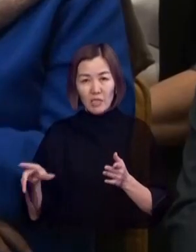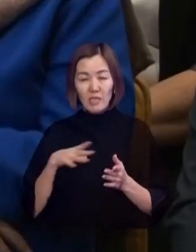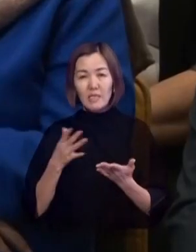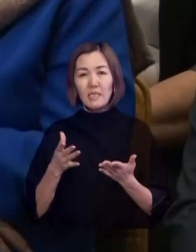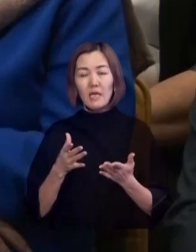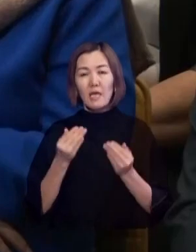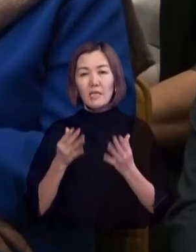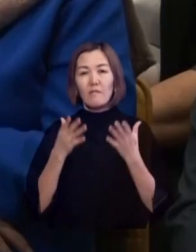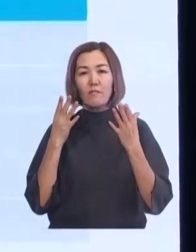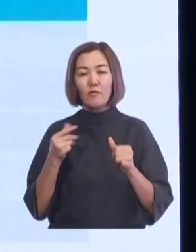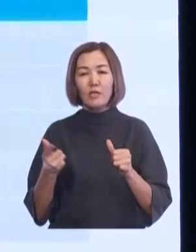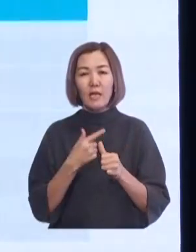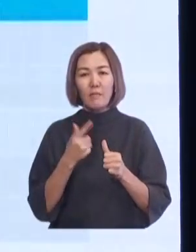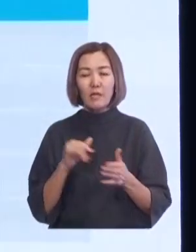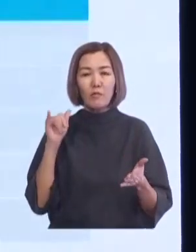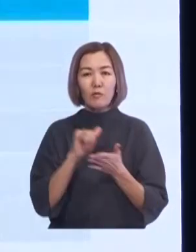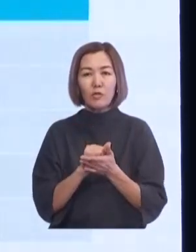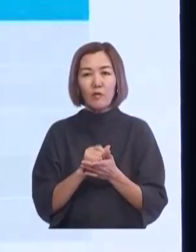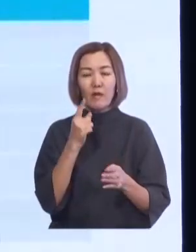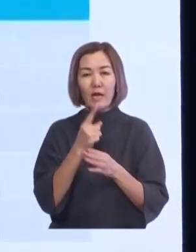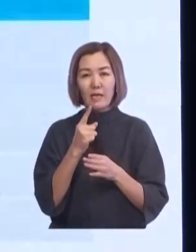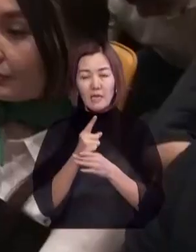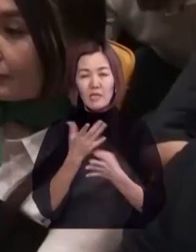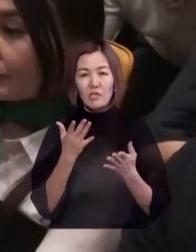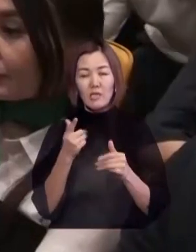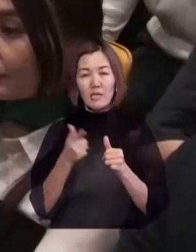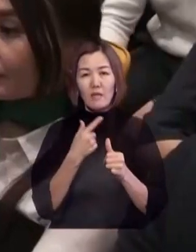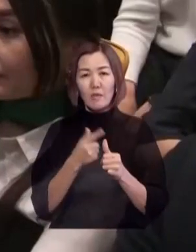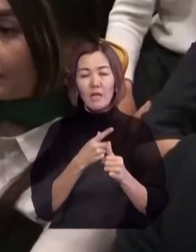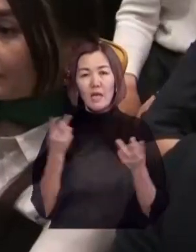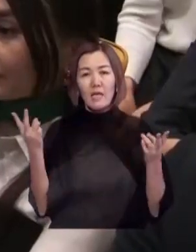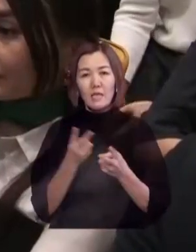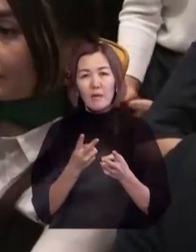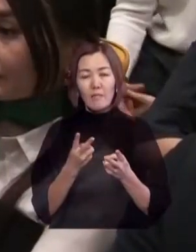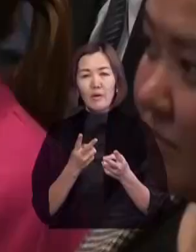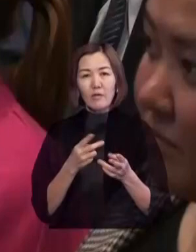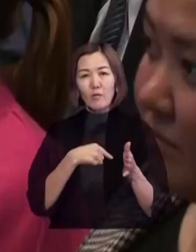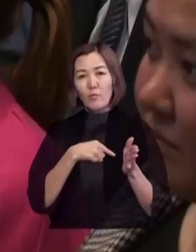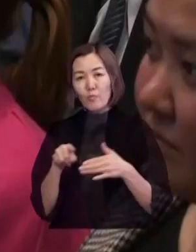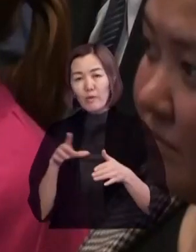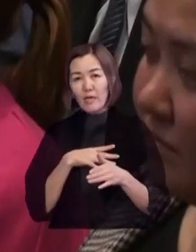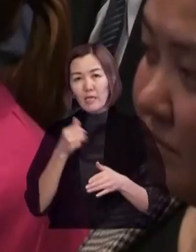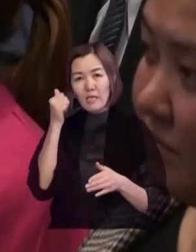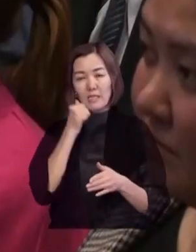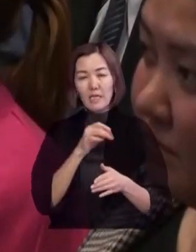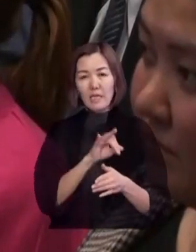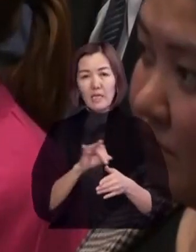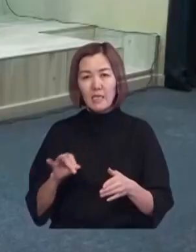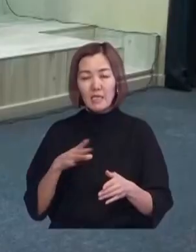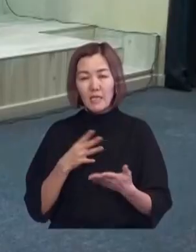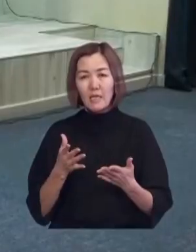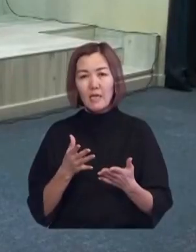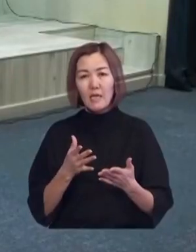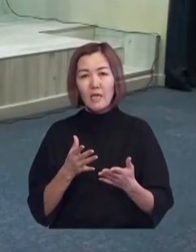тем, что сегодня в наименовании установлены ограничения на имена людей, необходимо увековечить имена исторических личностей, топонимов